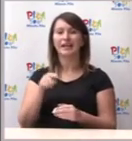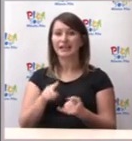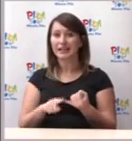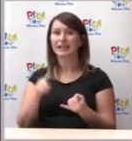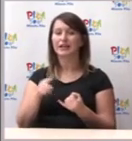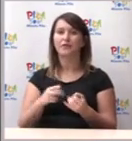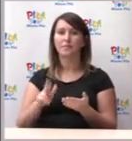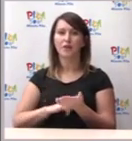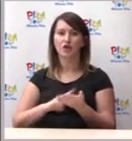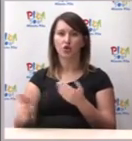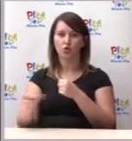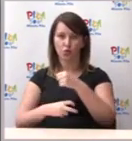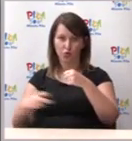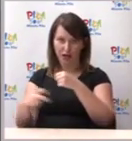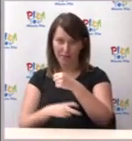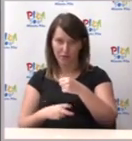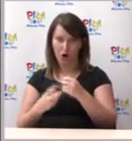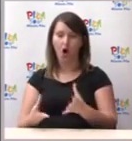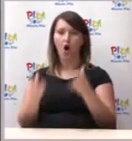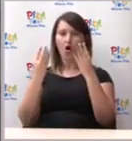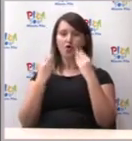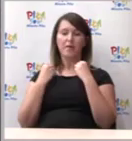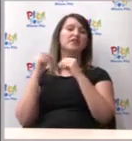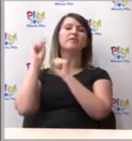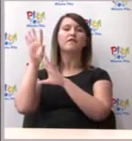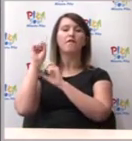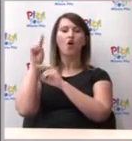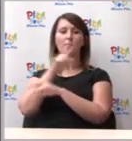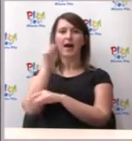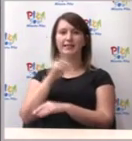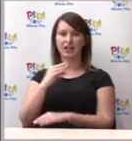sierpniu zostaliśmy powiadomieni, że